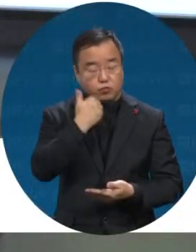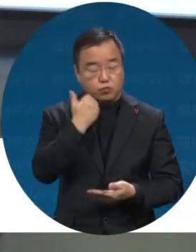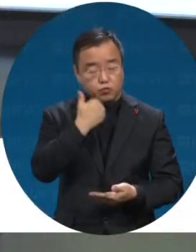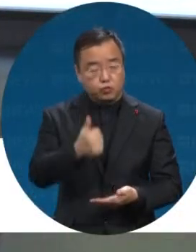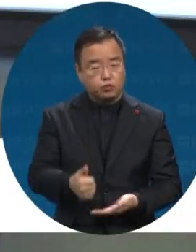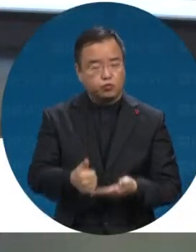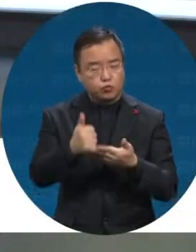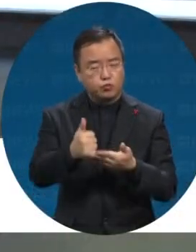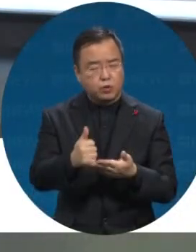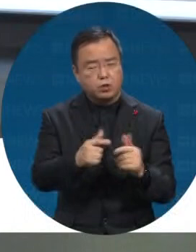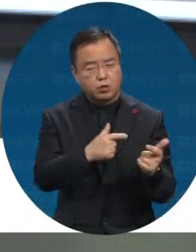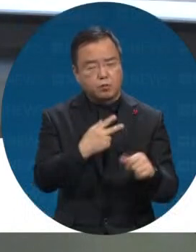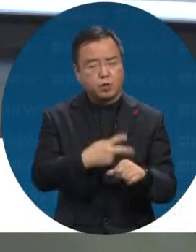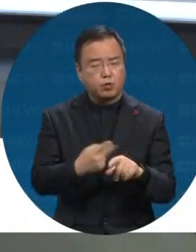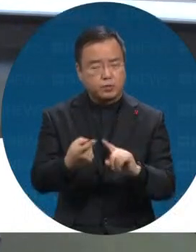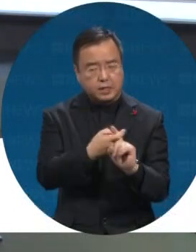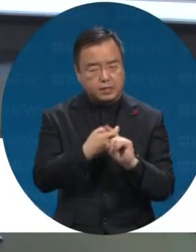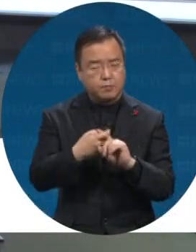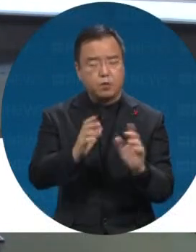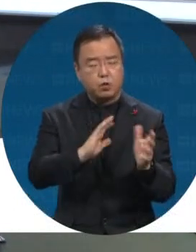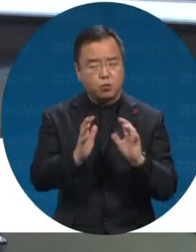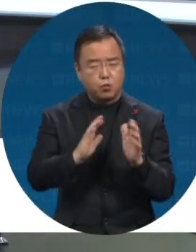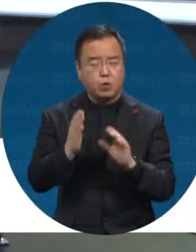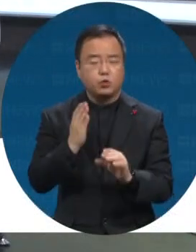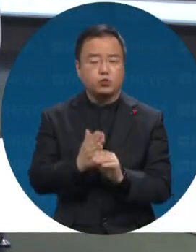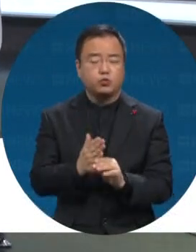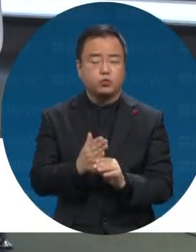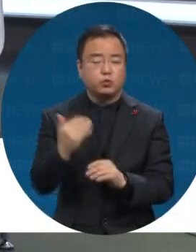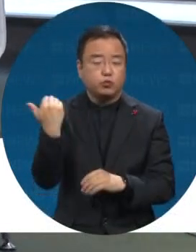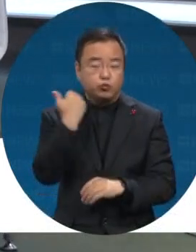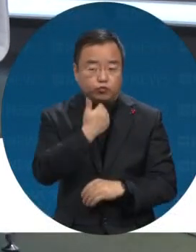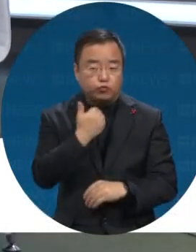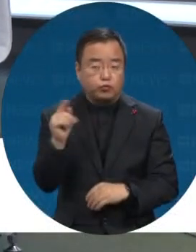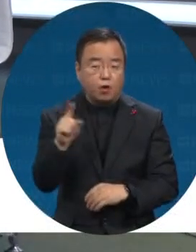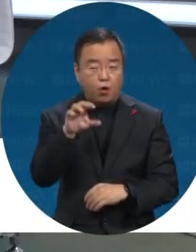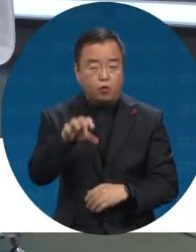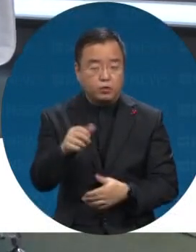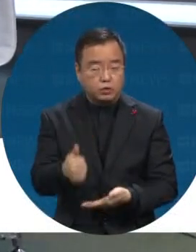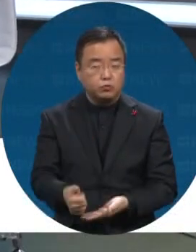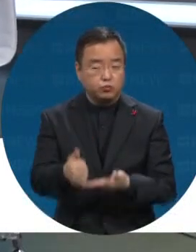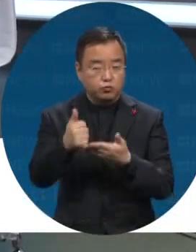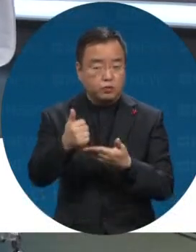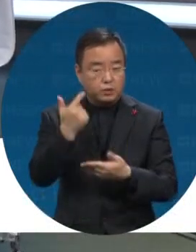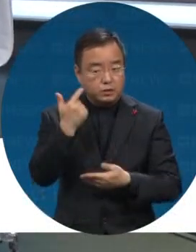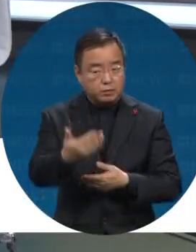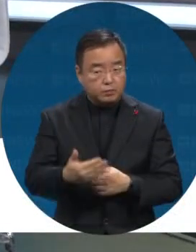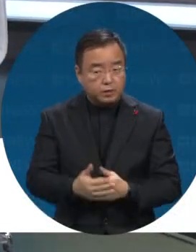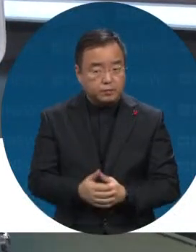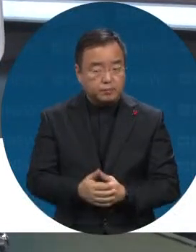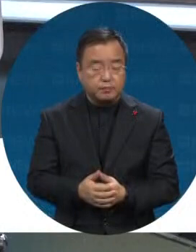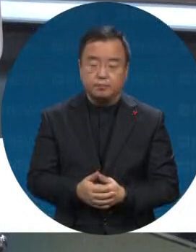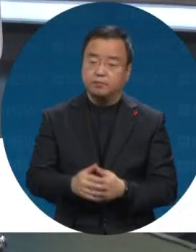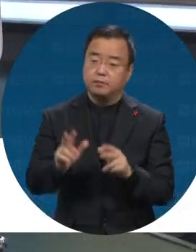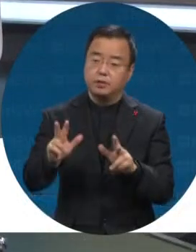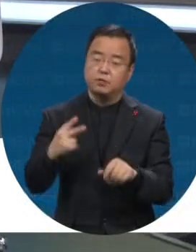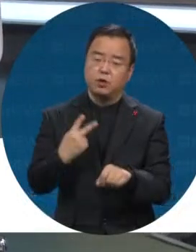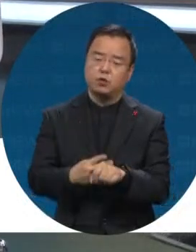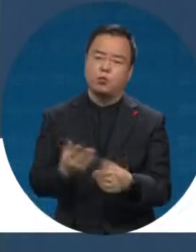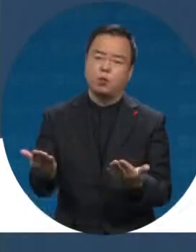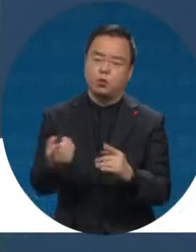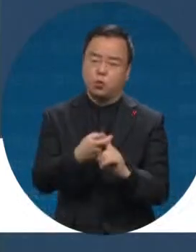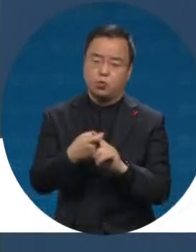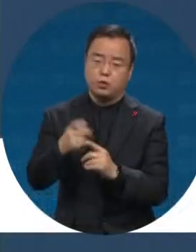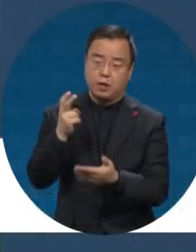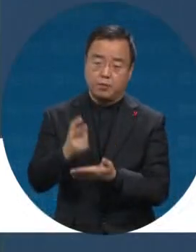교사노조 연맹하고 지금 논의 중인 걸로 알고 있습니다 어디서 누구를 추천할지 어떻게 결정이 좀 됐습니까 지금 현재 교원노조법에